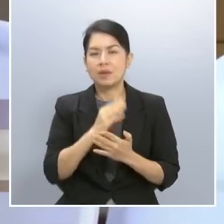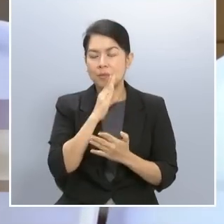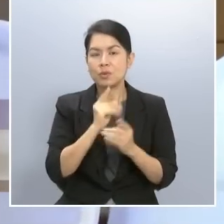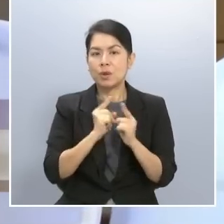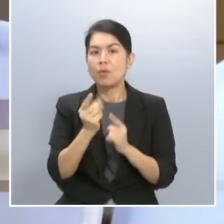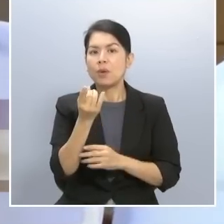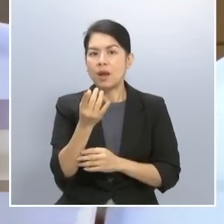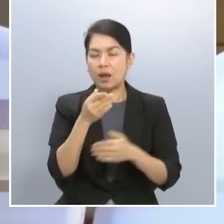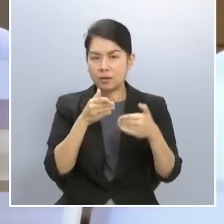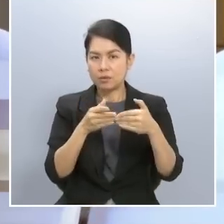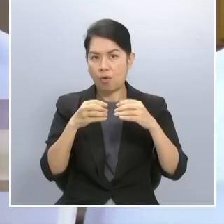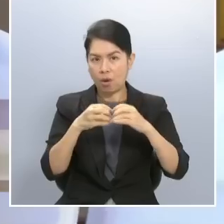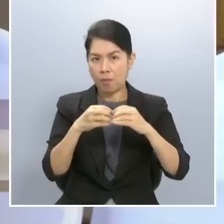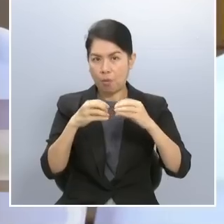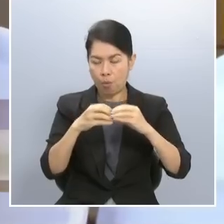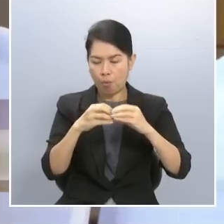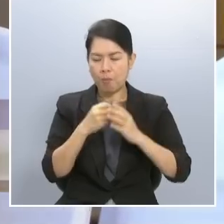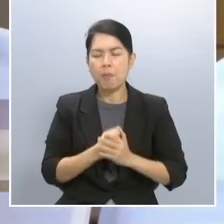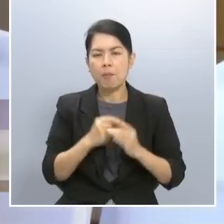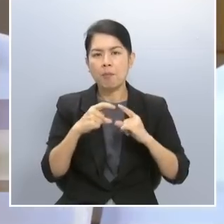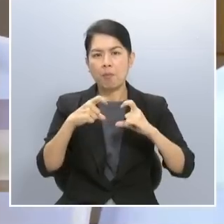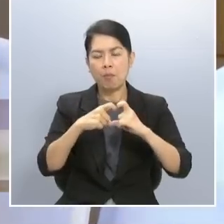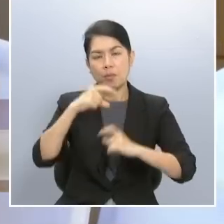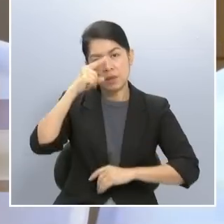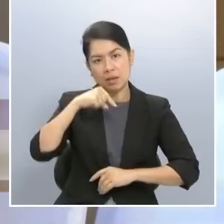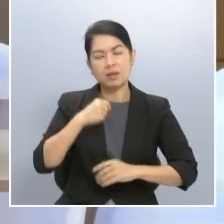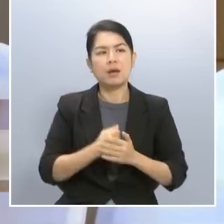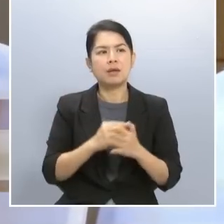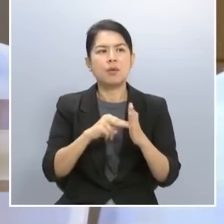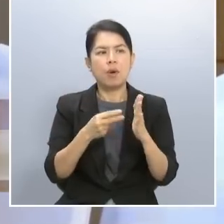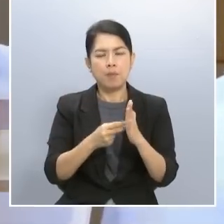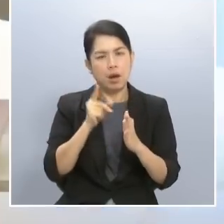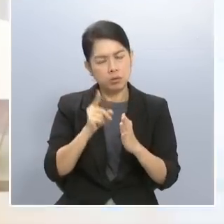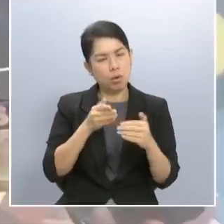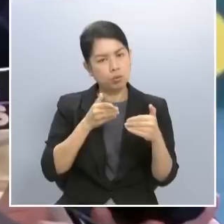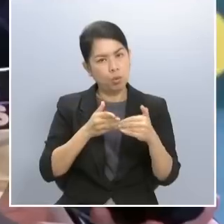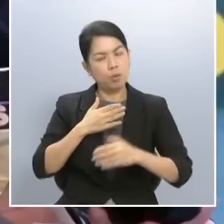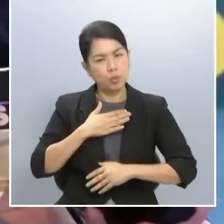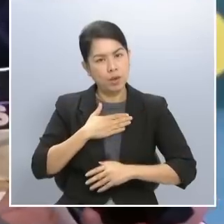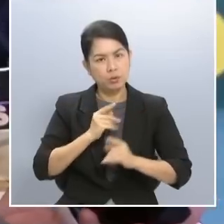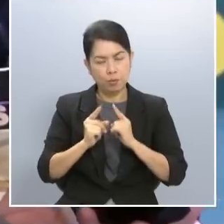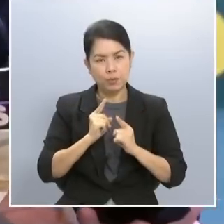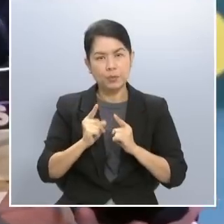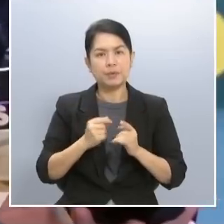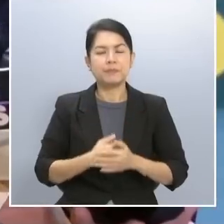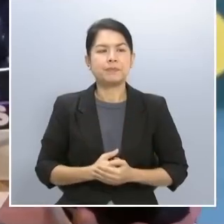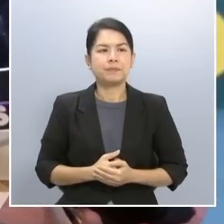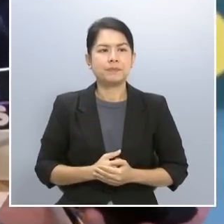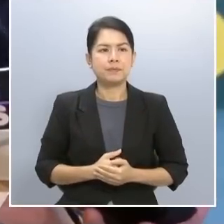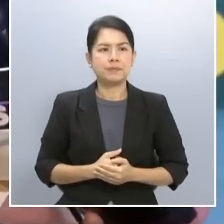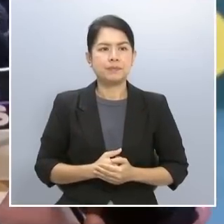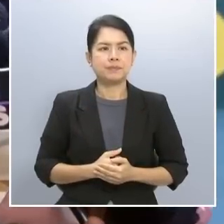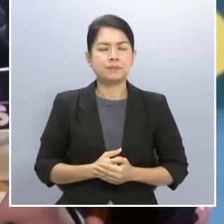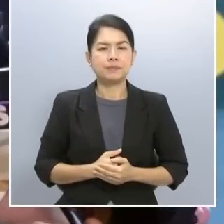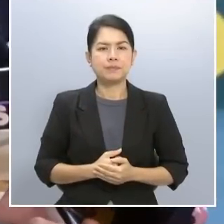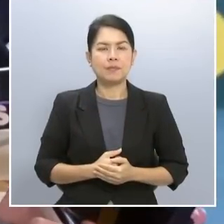จไทยก็ต้องดีลกับตนเองถ้าไปที่นั่นแสดงว่าไปผิดที่ค่ะ มีข่าว2-3วันที่แล้ว